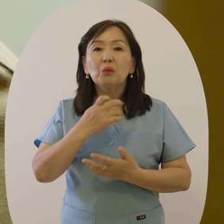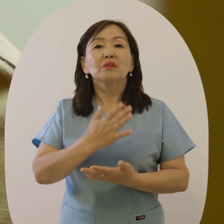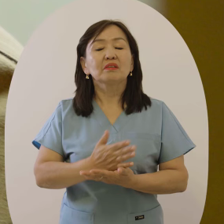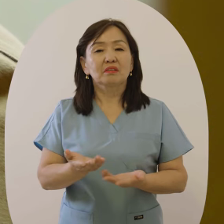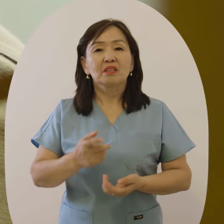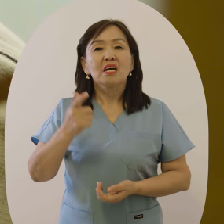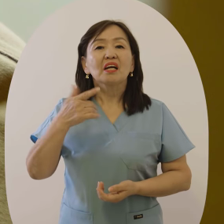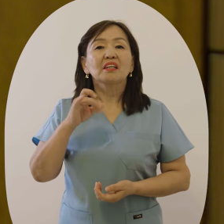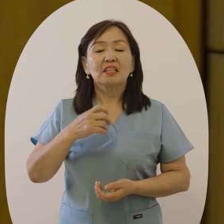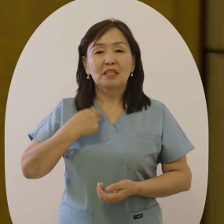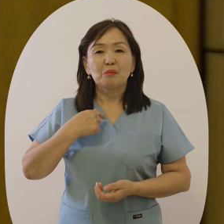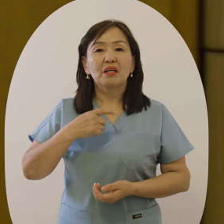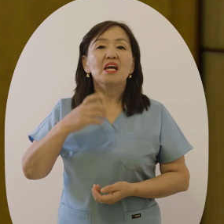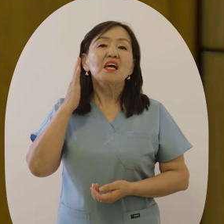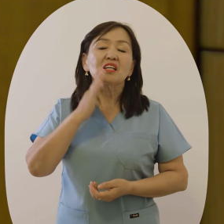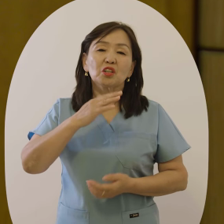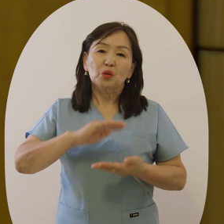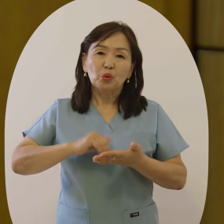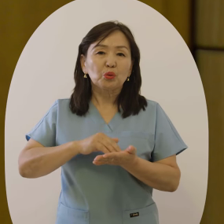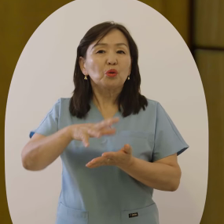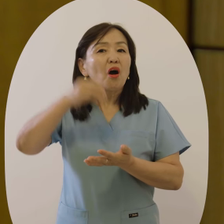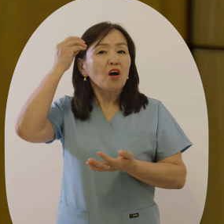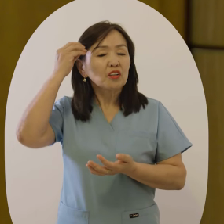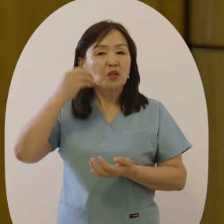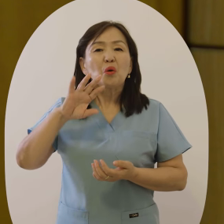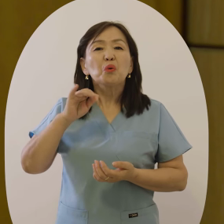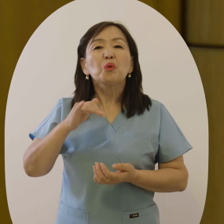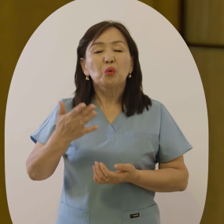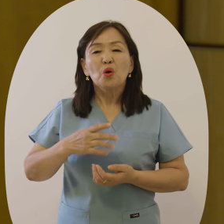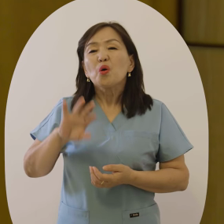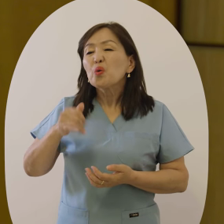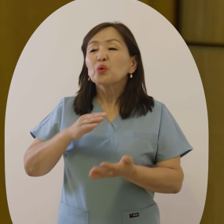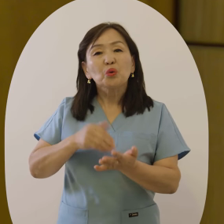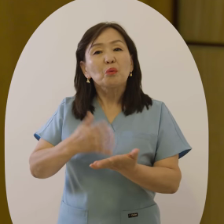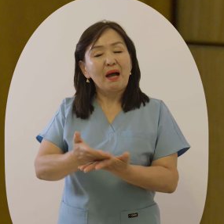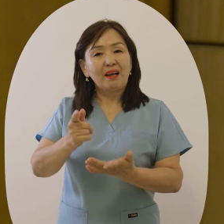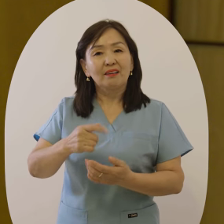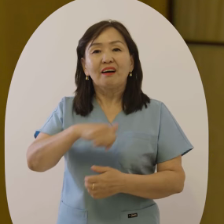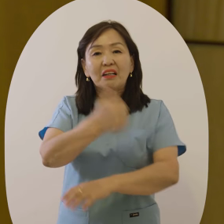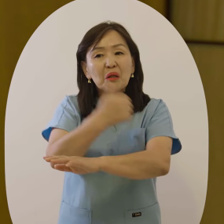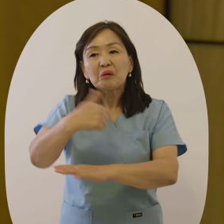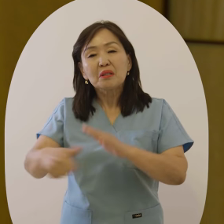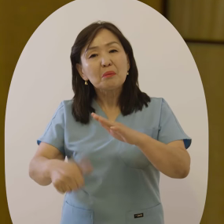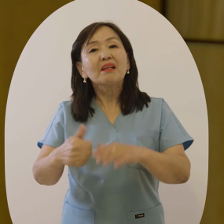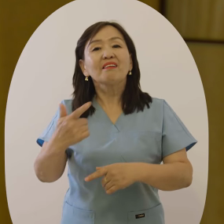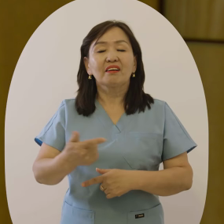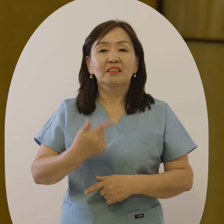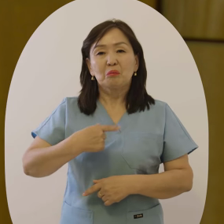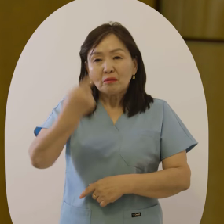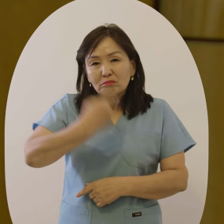гэж хэлээд л уйлчихсэн. Тэгэхэд миний ээж намайг дутуу ойлгосноо. Юуг л намайг чин юу дутлаа гэж гадуур тэмдгийм